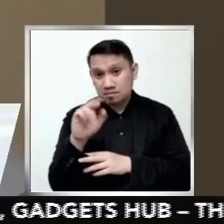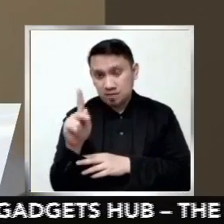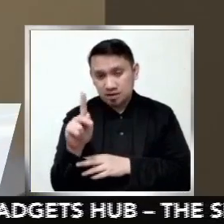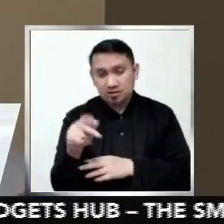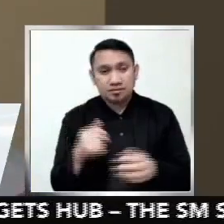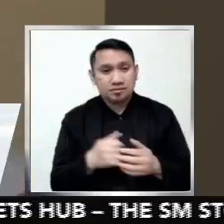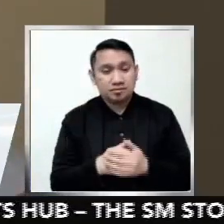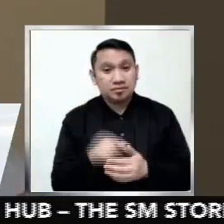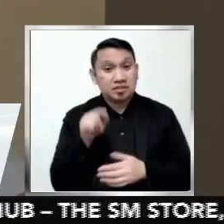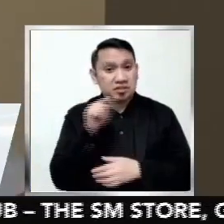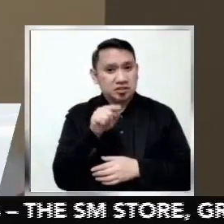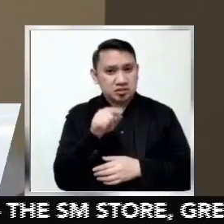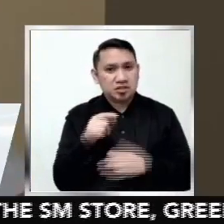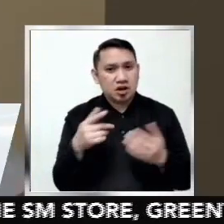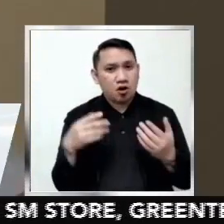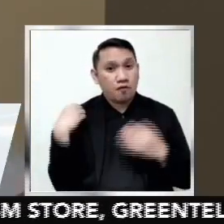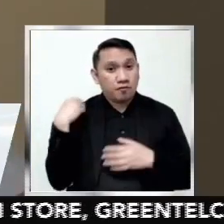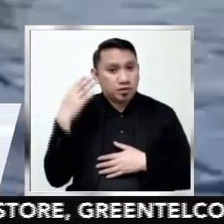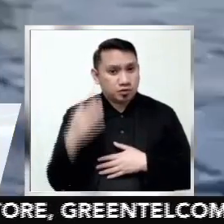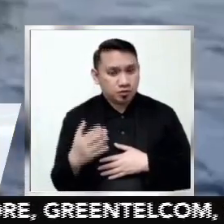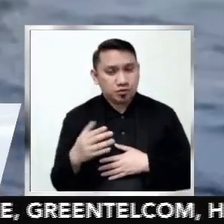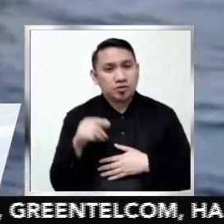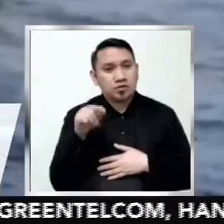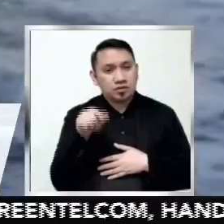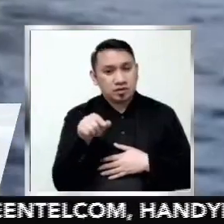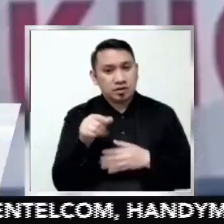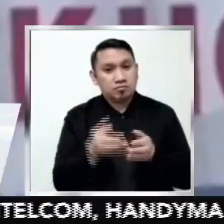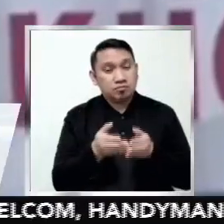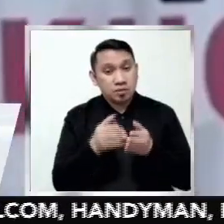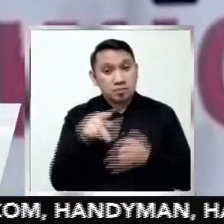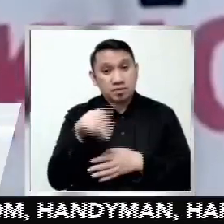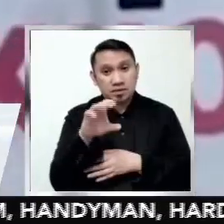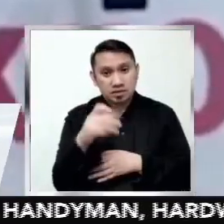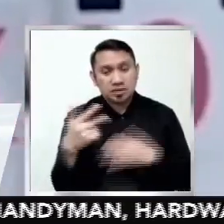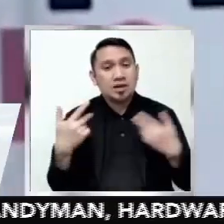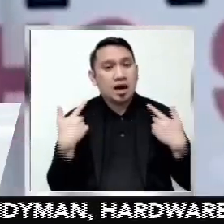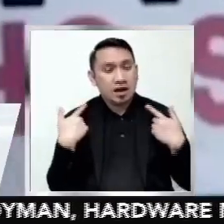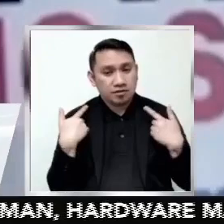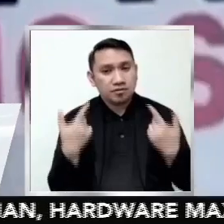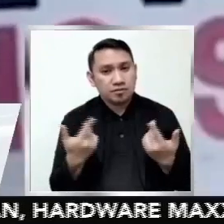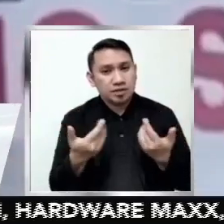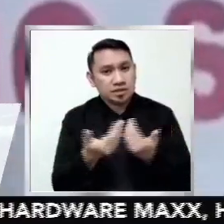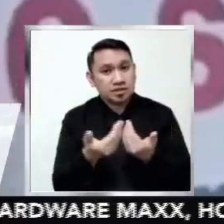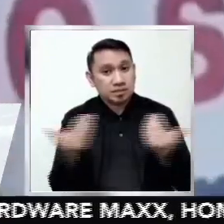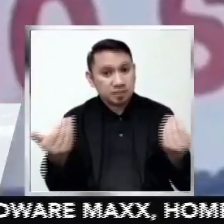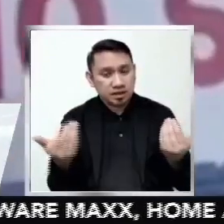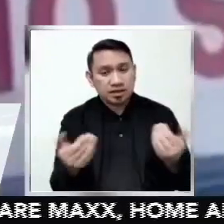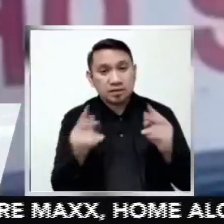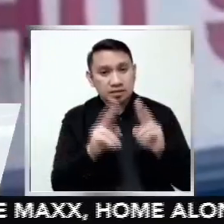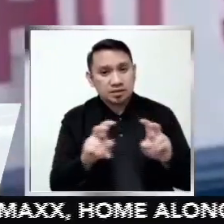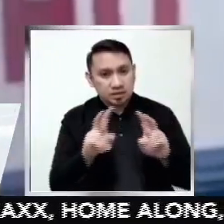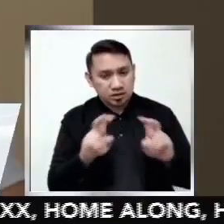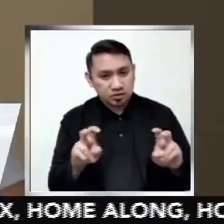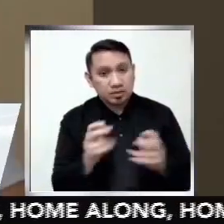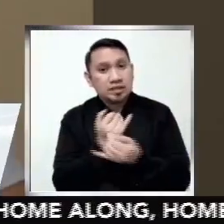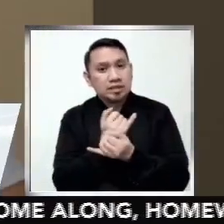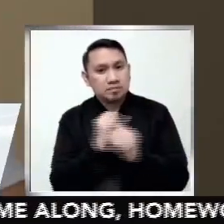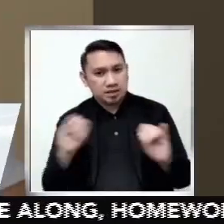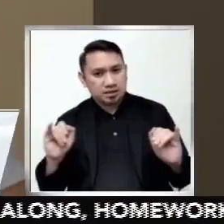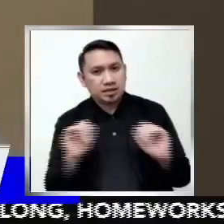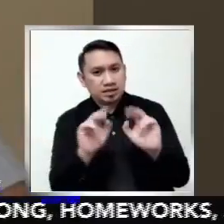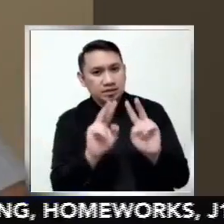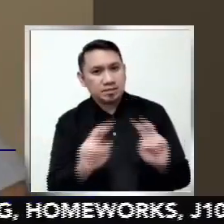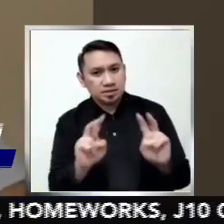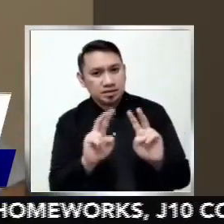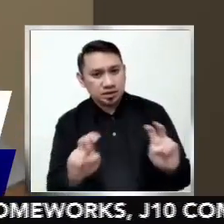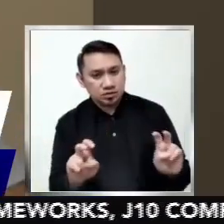ng Philippine Coast Guard Central Visayas, na magsasagawa rin sila ng hiwalay na imbestigasyon. Para malaman po natin